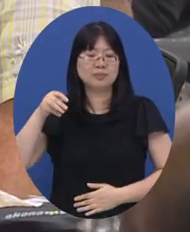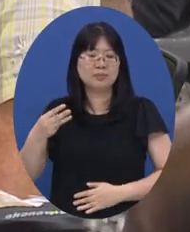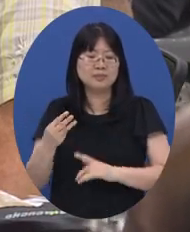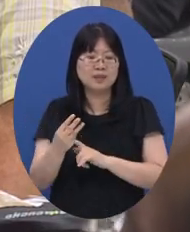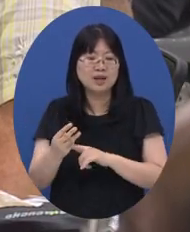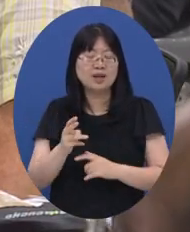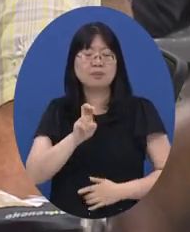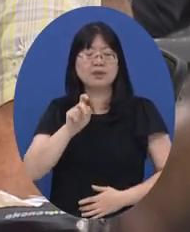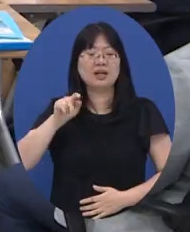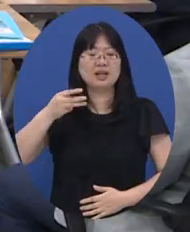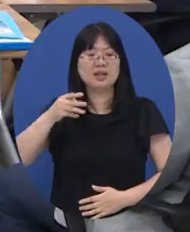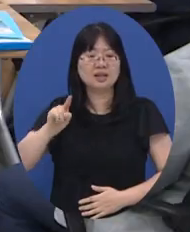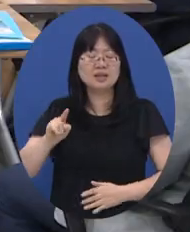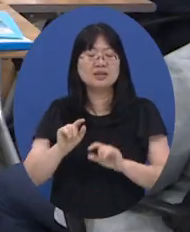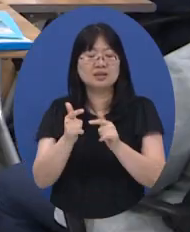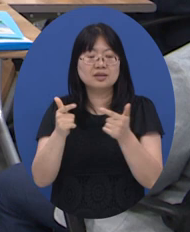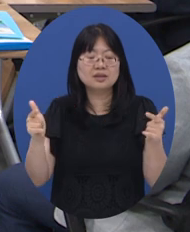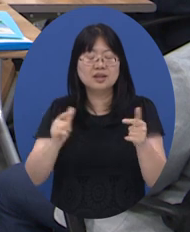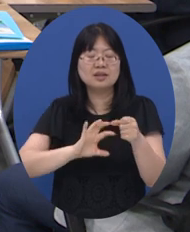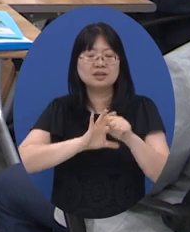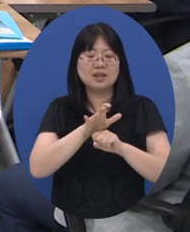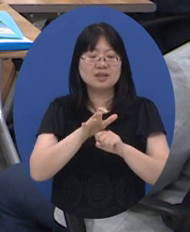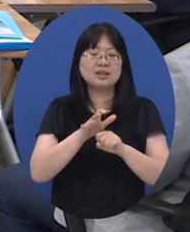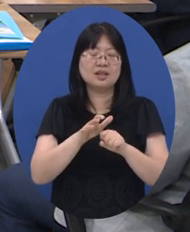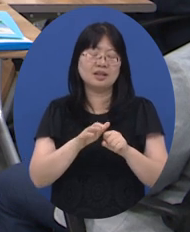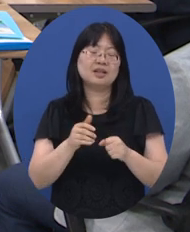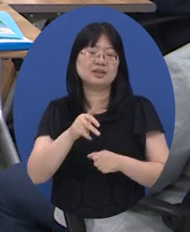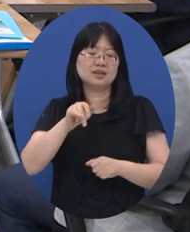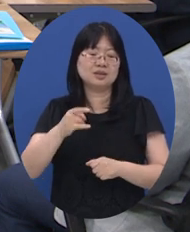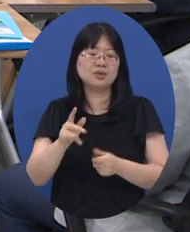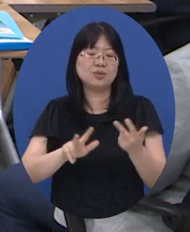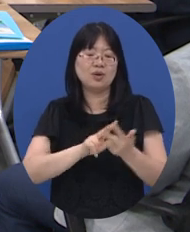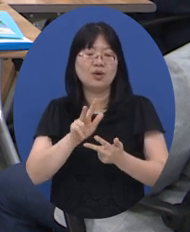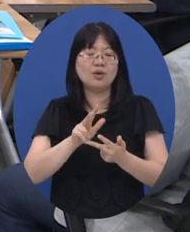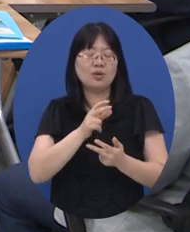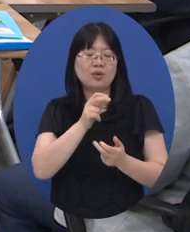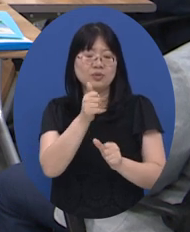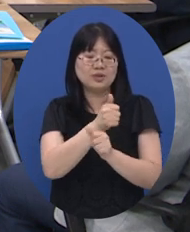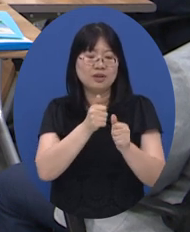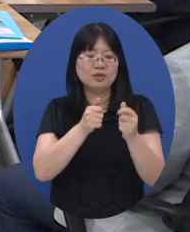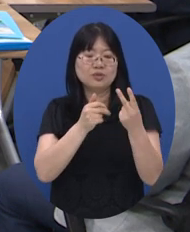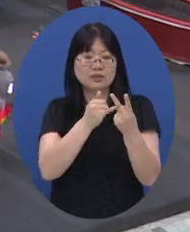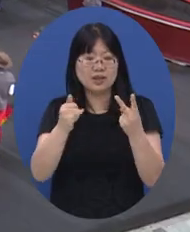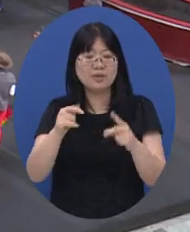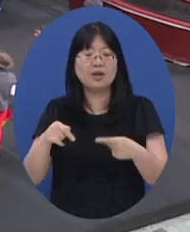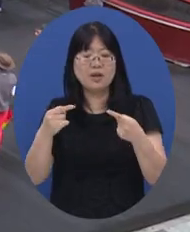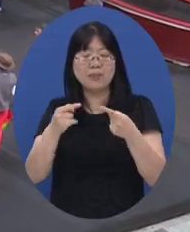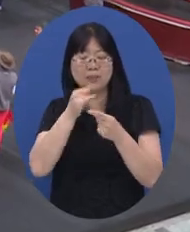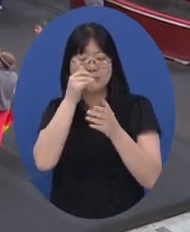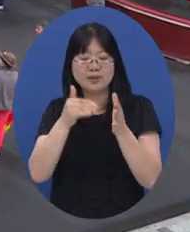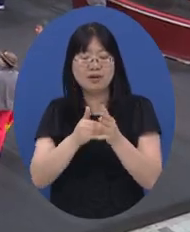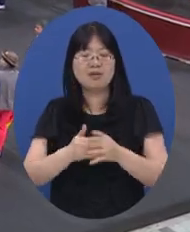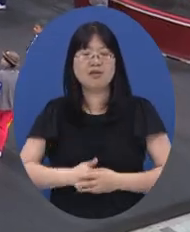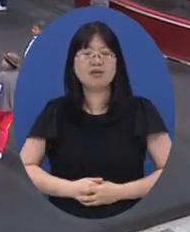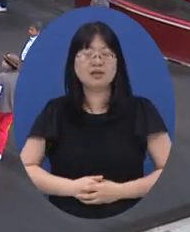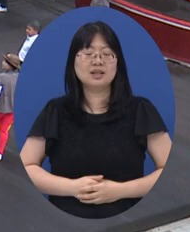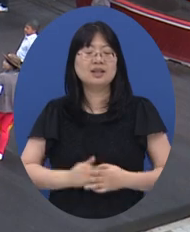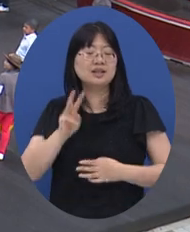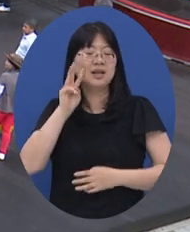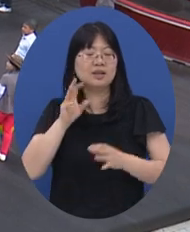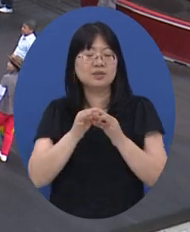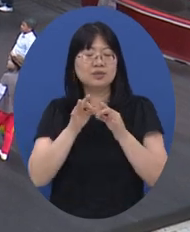네덜란드 마가렛 로에프 등 유네스코 세계지질공원 위원회 위원 2명이 참여했습니다. 위원들은